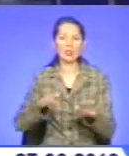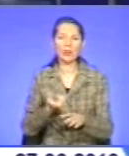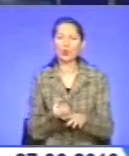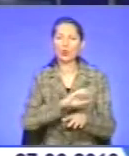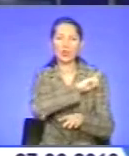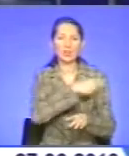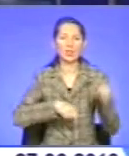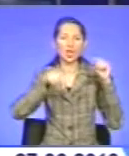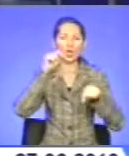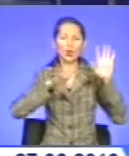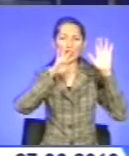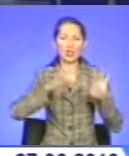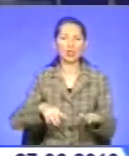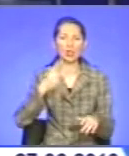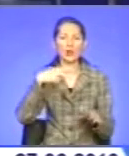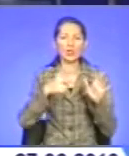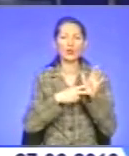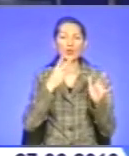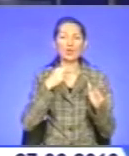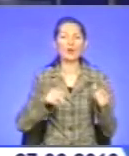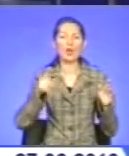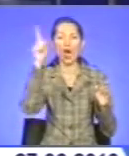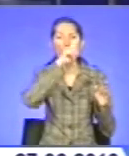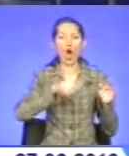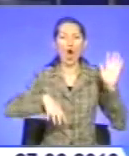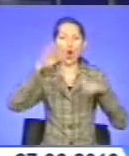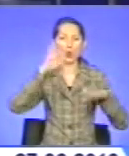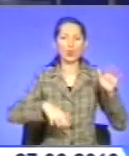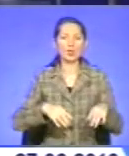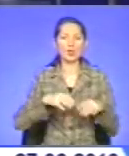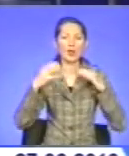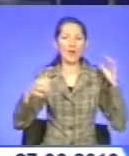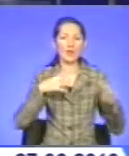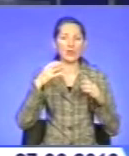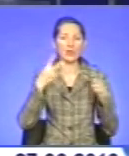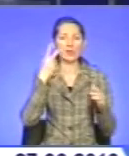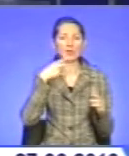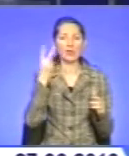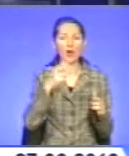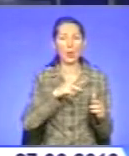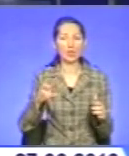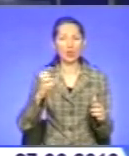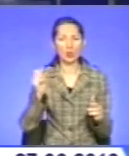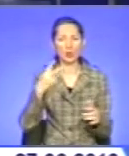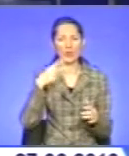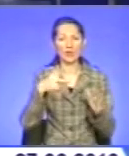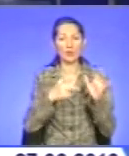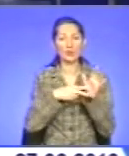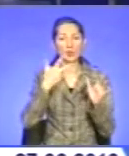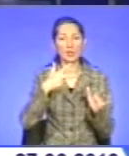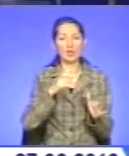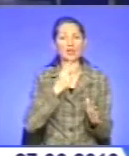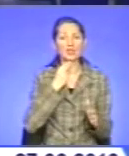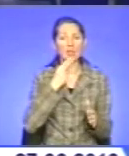28 червня – грози. Місцями шквали 22 метри за секунду. 28-30 червня на річках